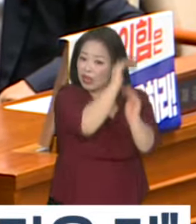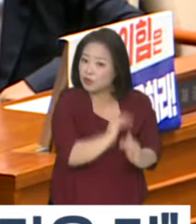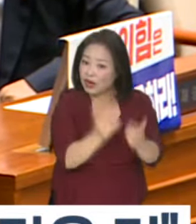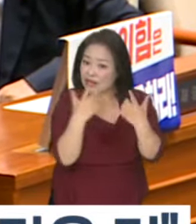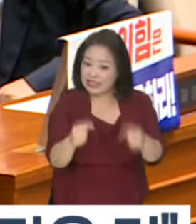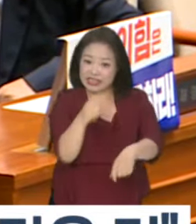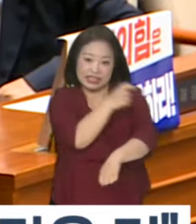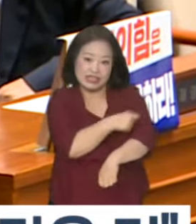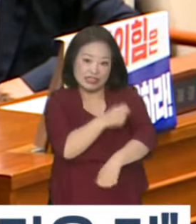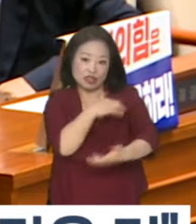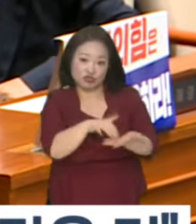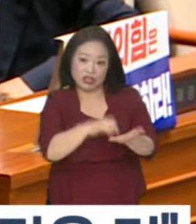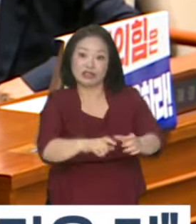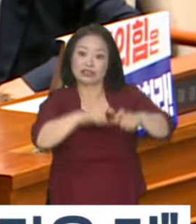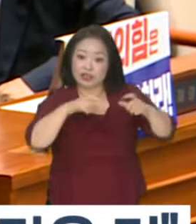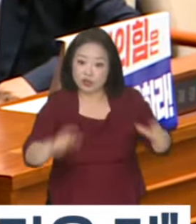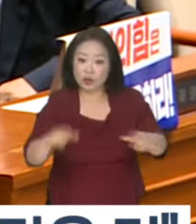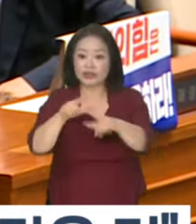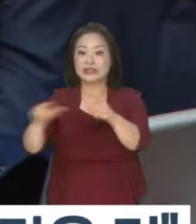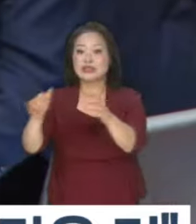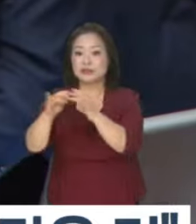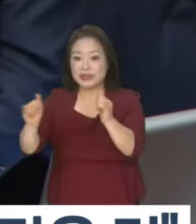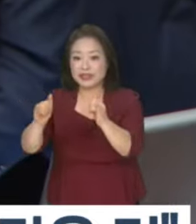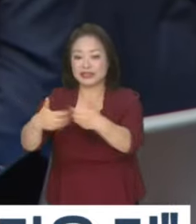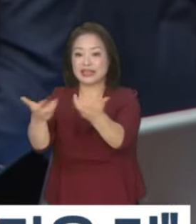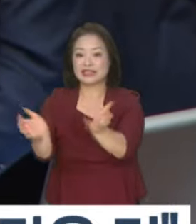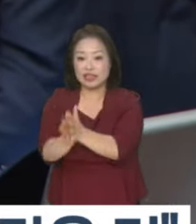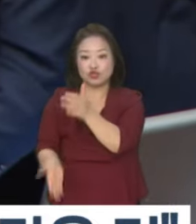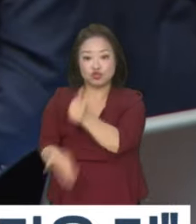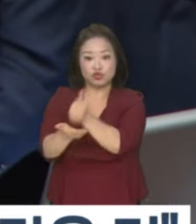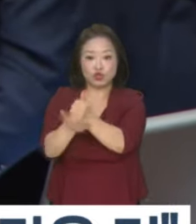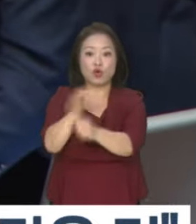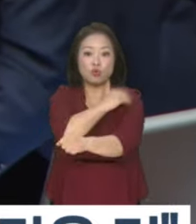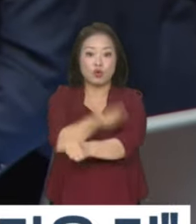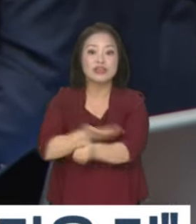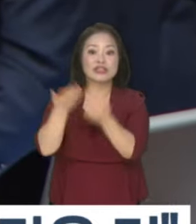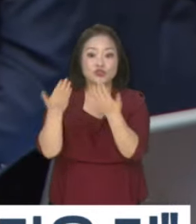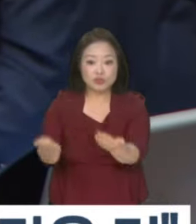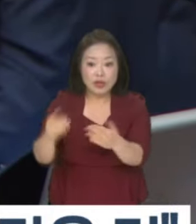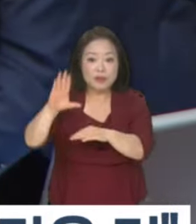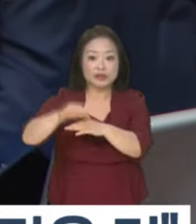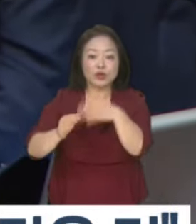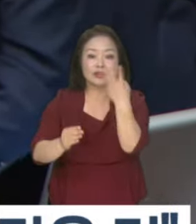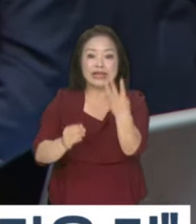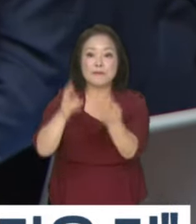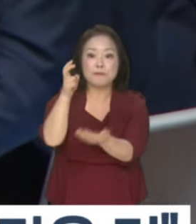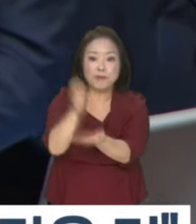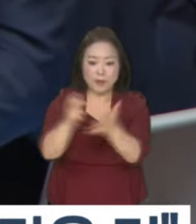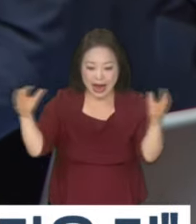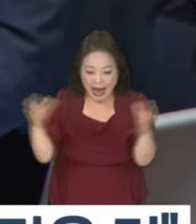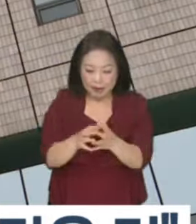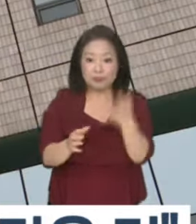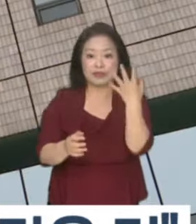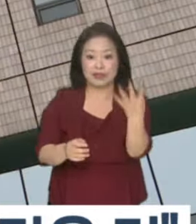이사 수를 늘리고 시민단체 등의 추천권을 부여하는 방송3법 등 총 4건의